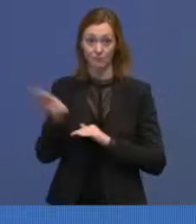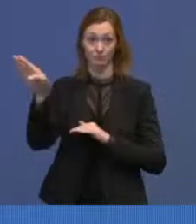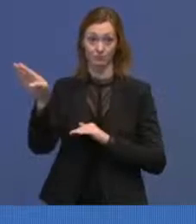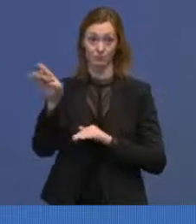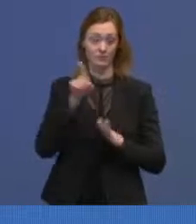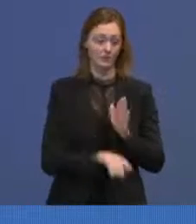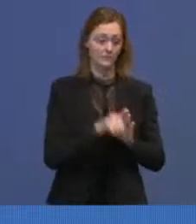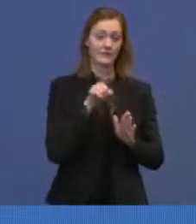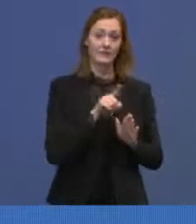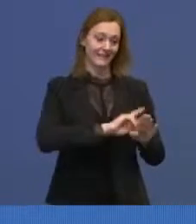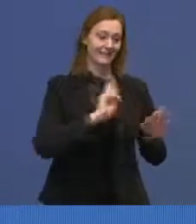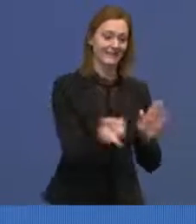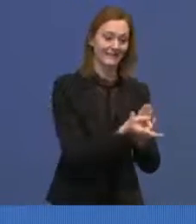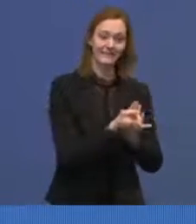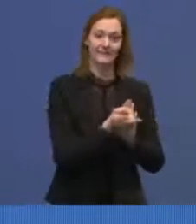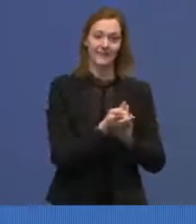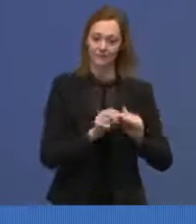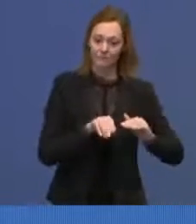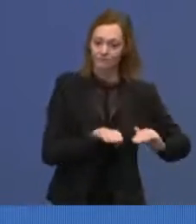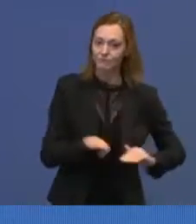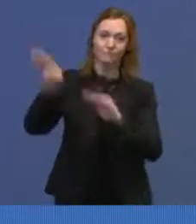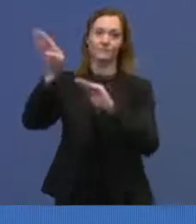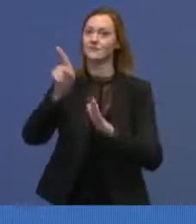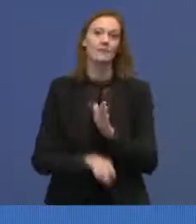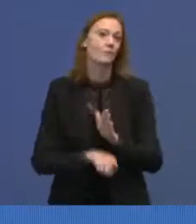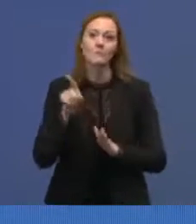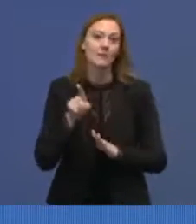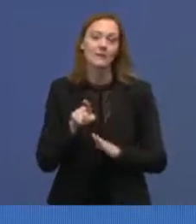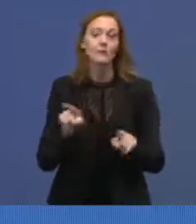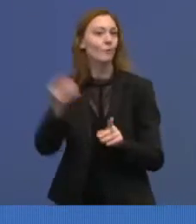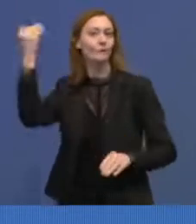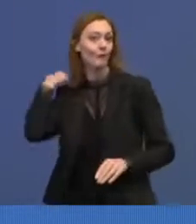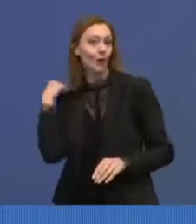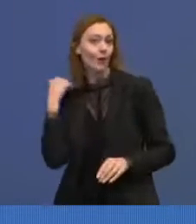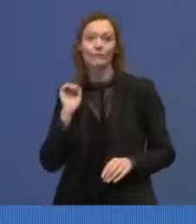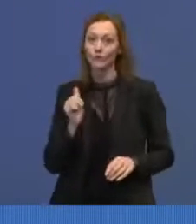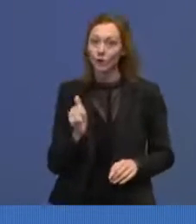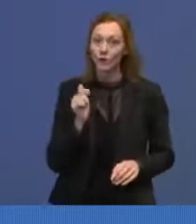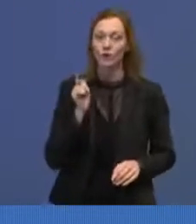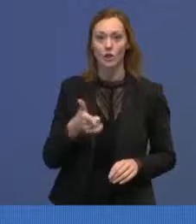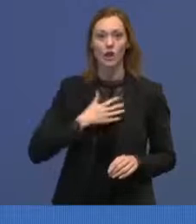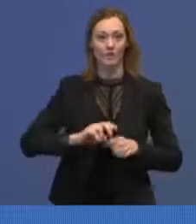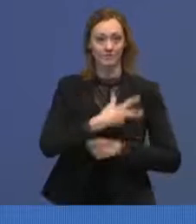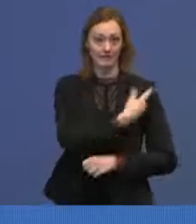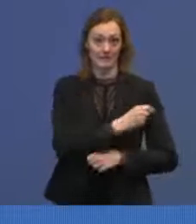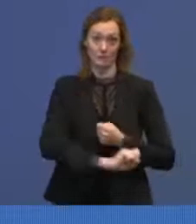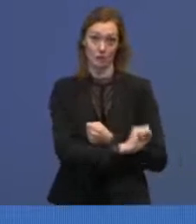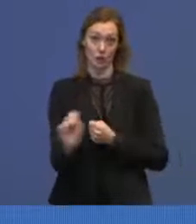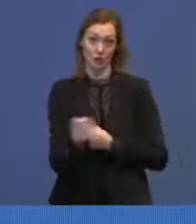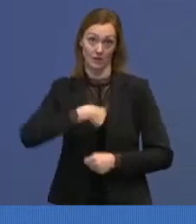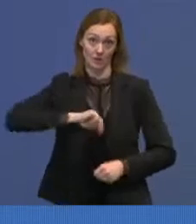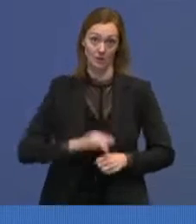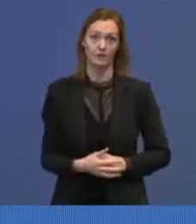dadka cisbitaalada la dhigayo uma kordhayaan si la mid ah sidii hore, waayo talaalka ayaa difaac laga helay.